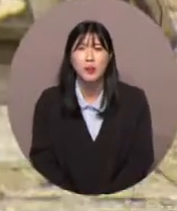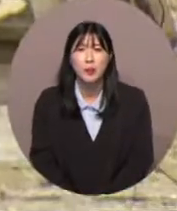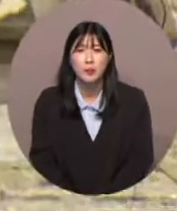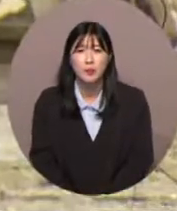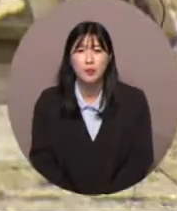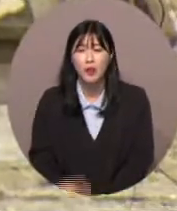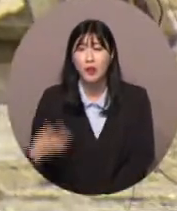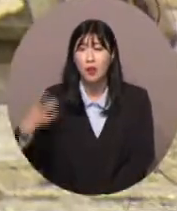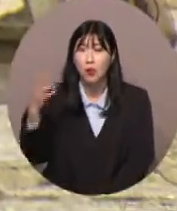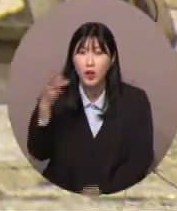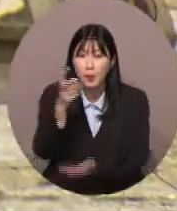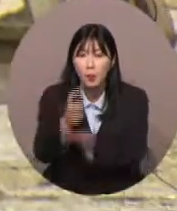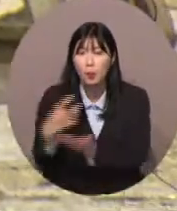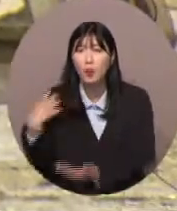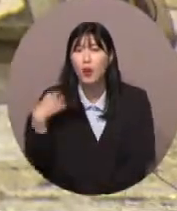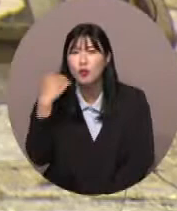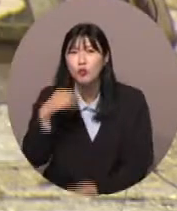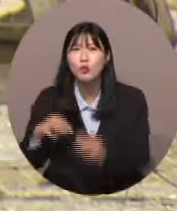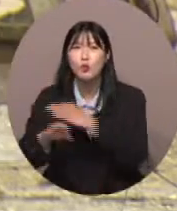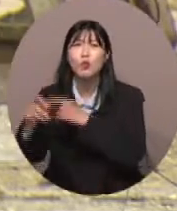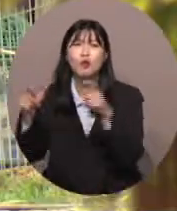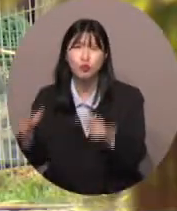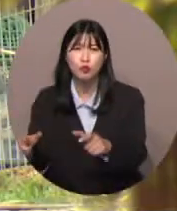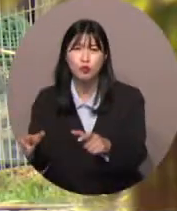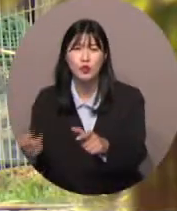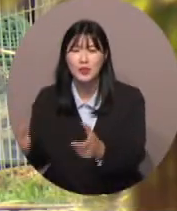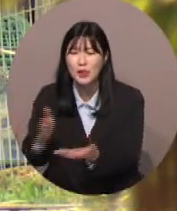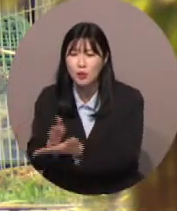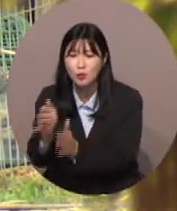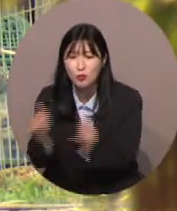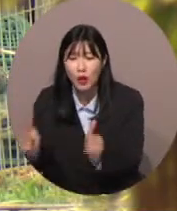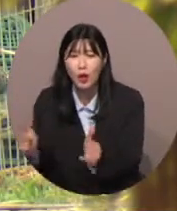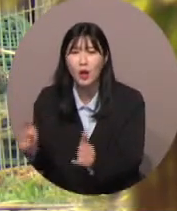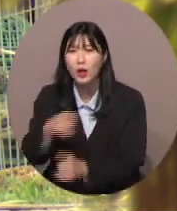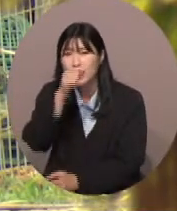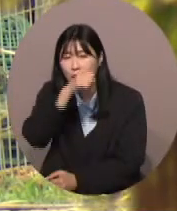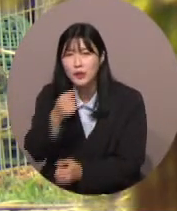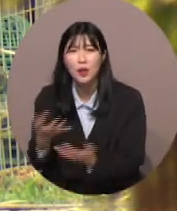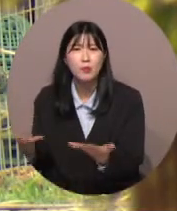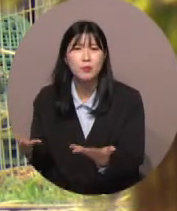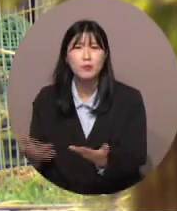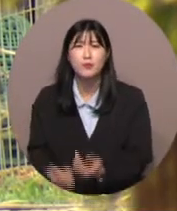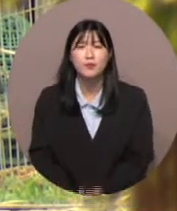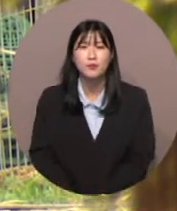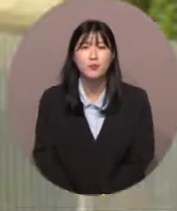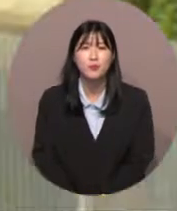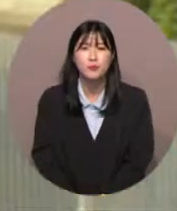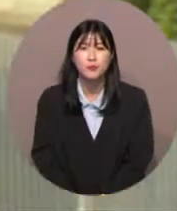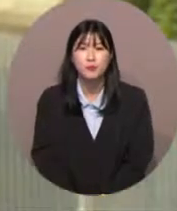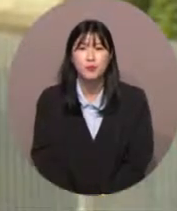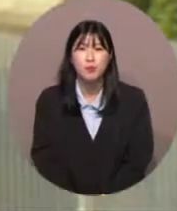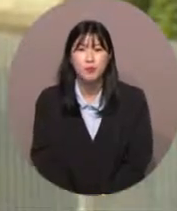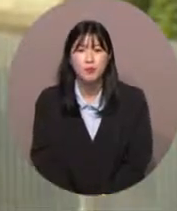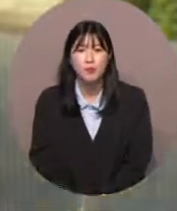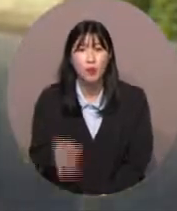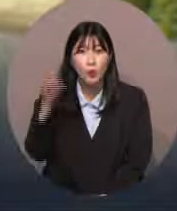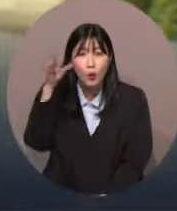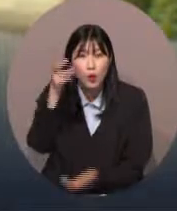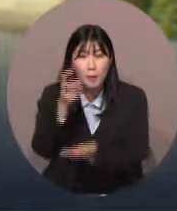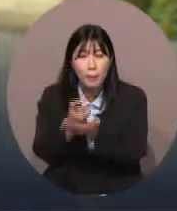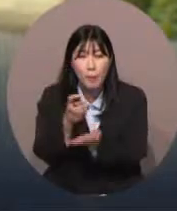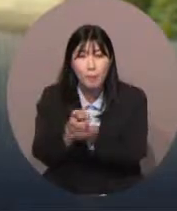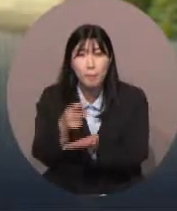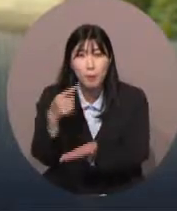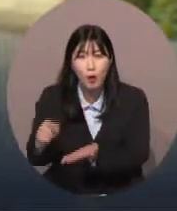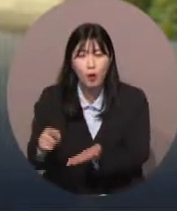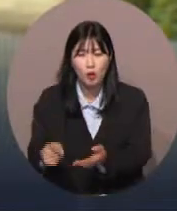자치구의 업무이지만 담당 인력은 물론 보호 시설이나 예산조차 배정돼 있지 않습니다. 뭐 원칙적으로는 이제